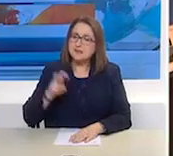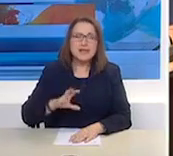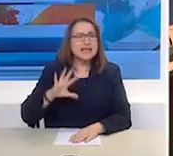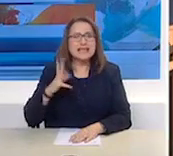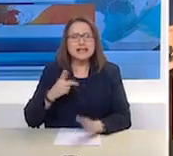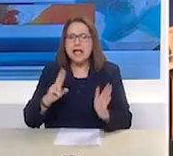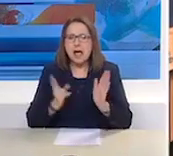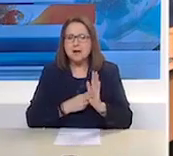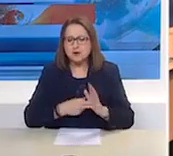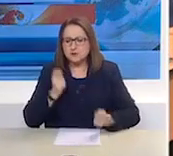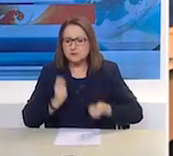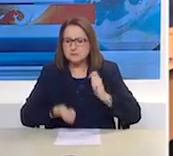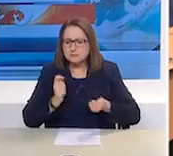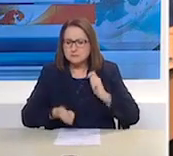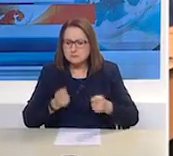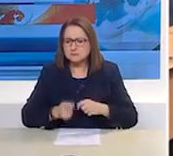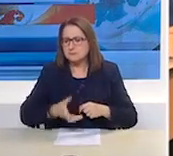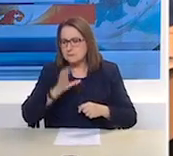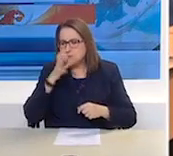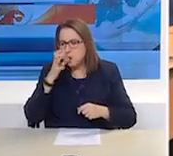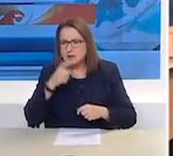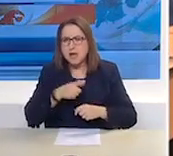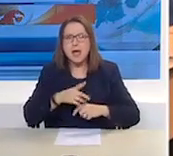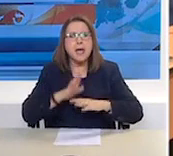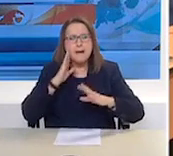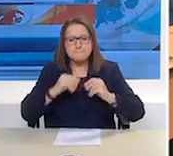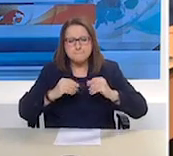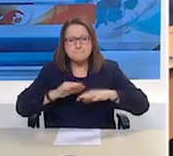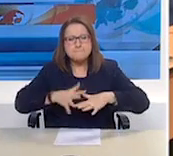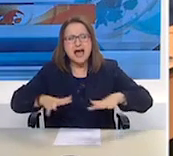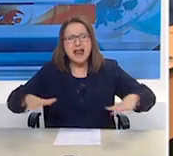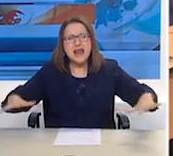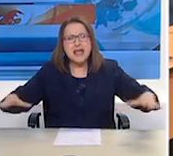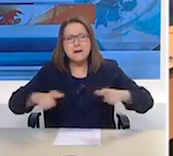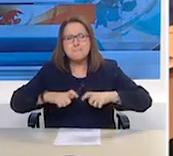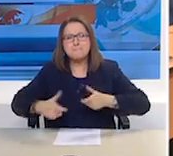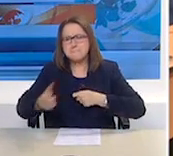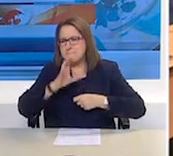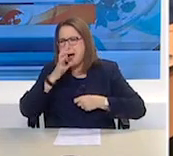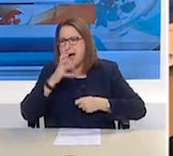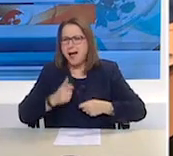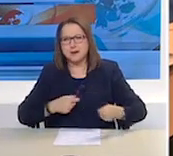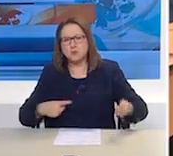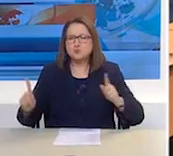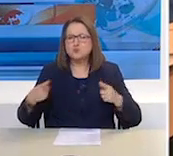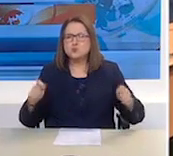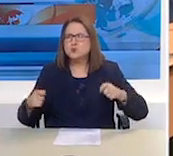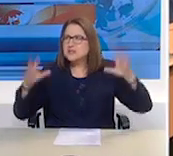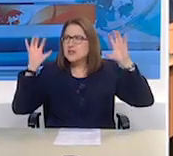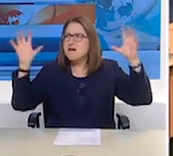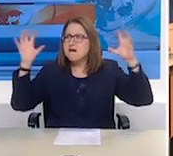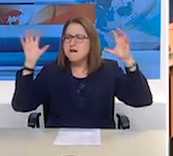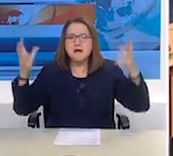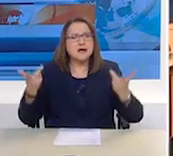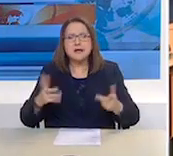μουσική και τα ποτά στις οργανωμένες παραλίες με το φόβο του συνωστισμού και της διασποράς του ιού, και γιατί θεωρείτε ότι τα μεγάφωνα στους προαύλιους